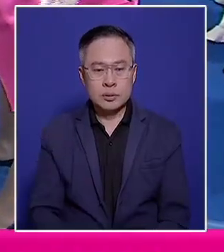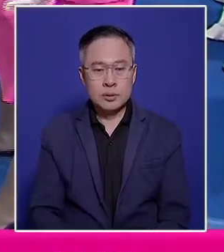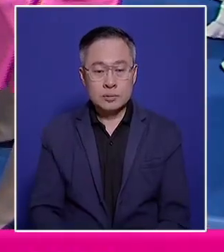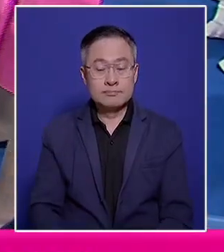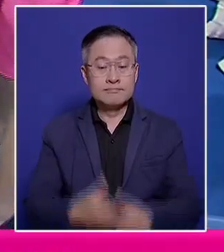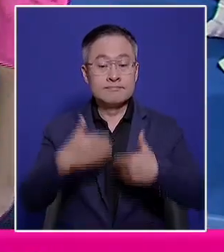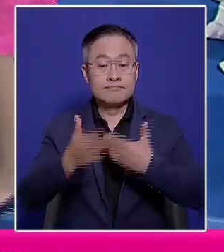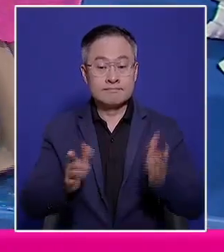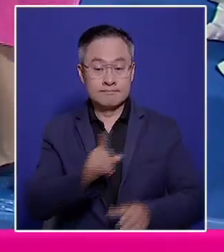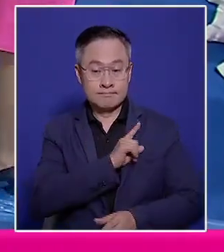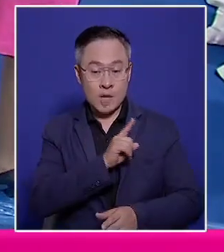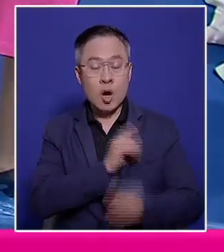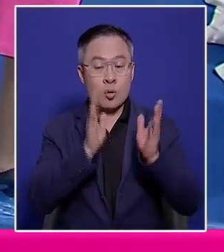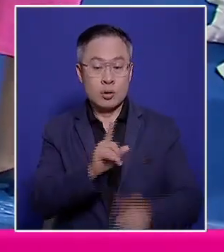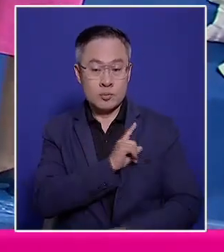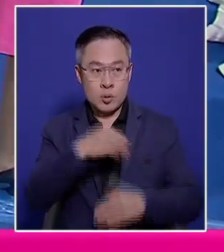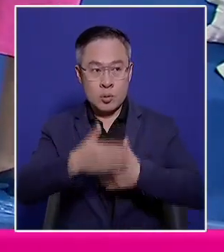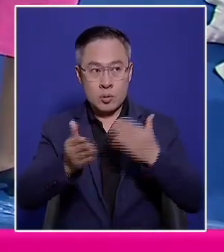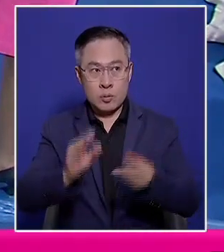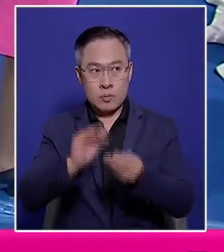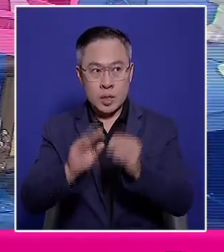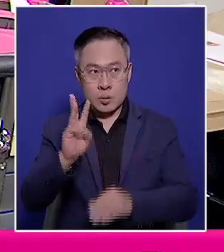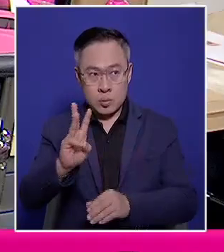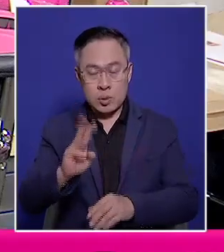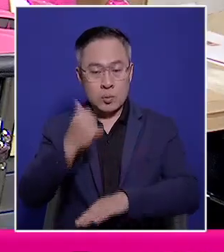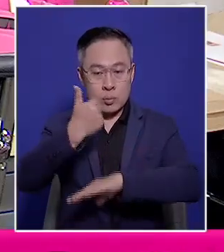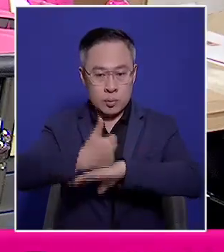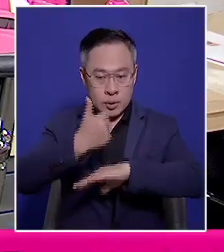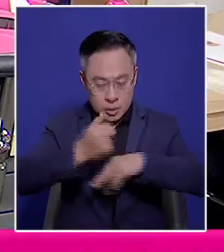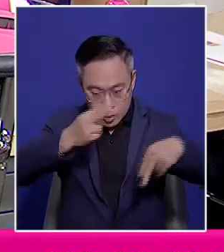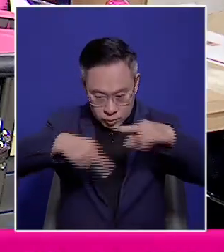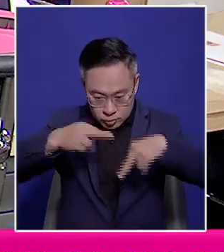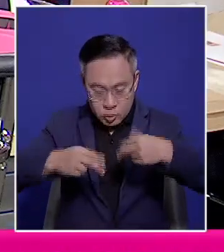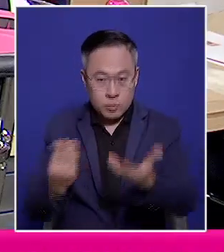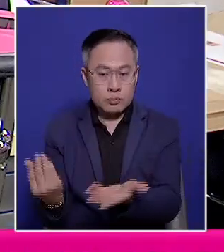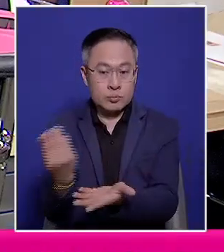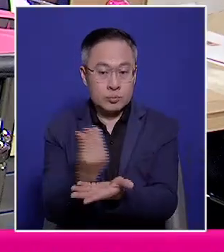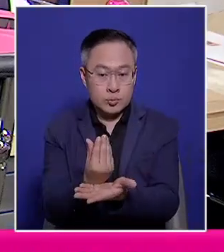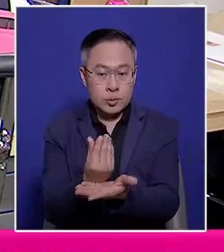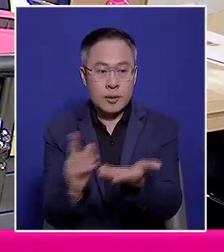พนักงานนำกล่องลูกบอลยางหมายเลข6มาให้ประธานกรรมการได้ตรวจสอบครับ